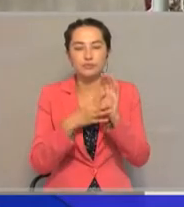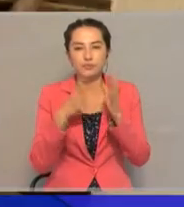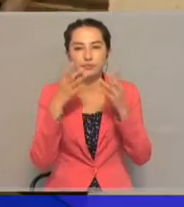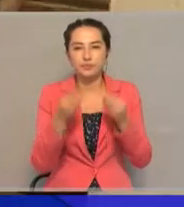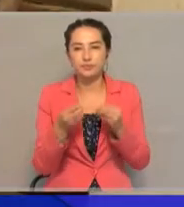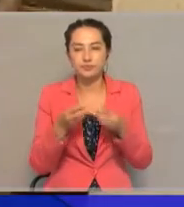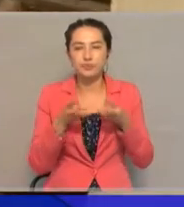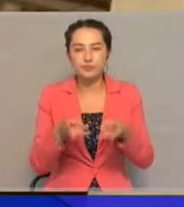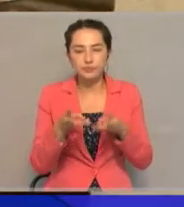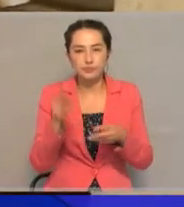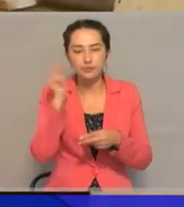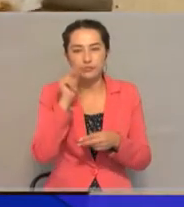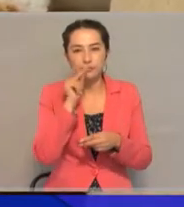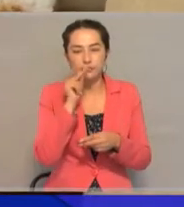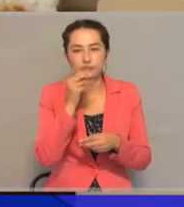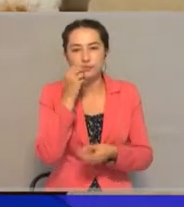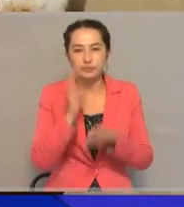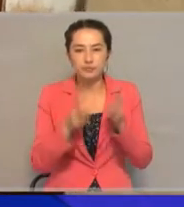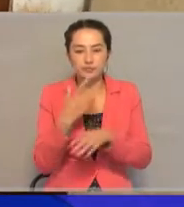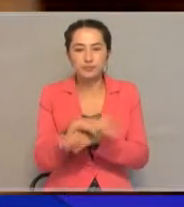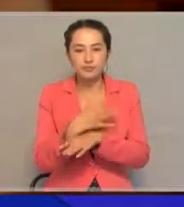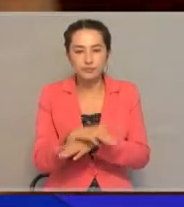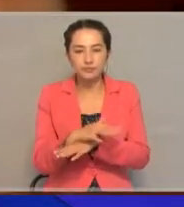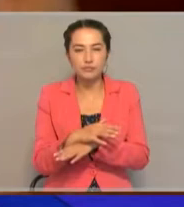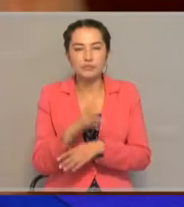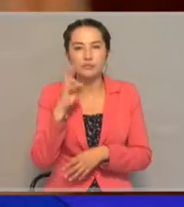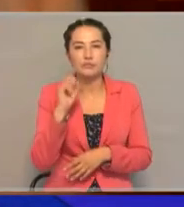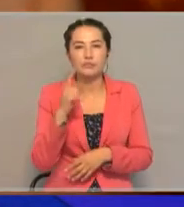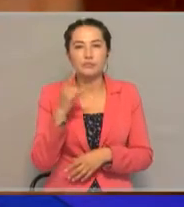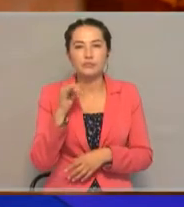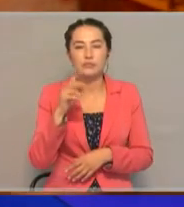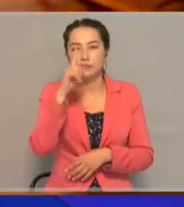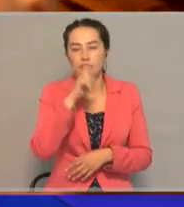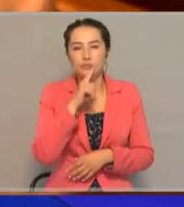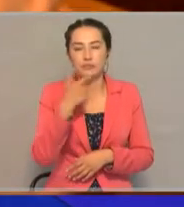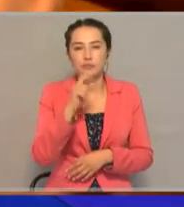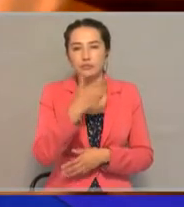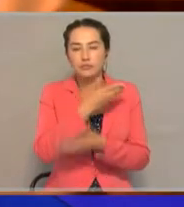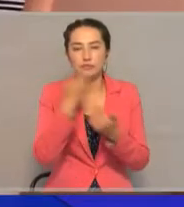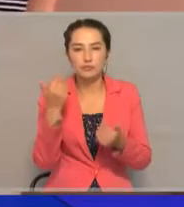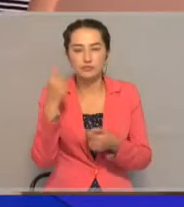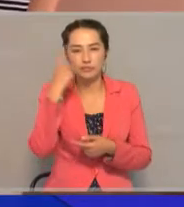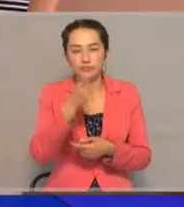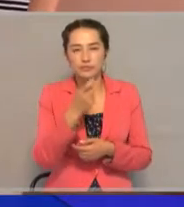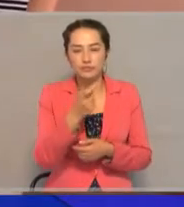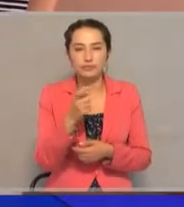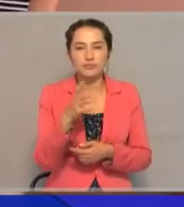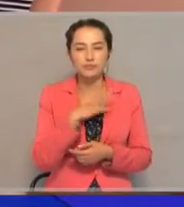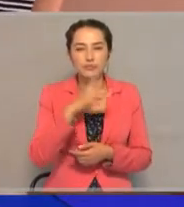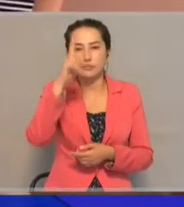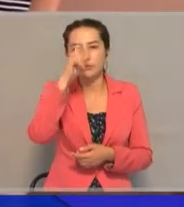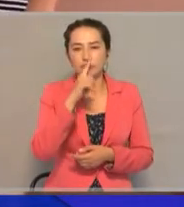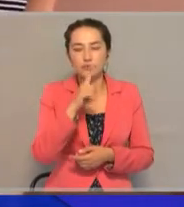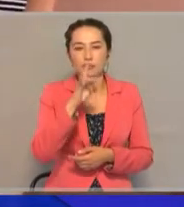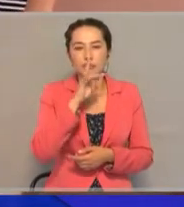от жағып, самаурынға шай қайнатып отырған қазығұрттықтардың арасында бір ай бойы газ болмайды деген қаңқу сөзде тарап үлгеріпті. Бұл